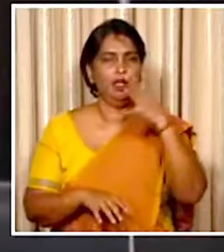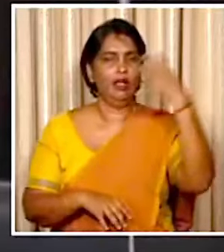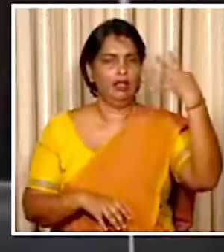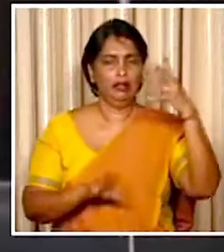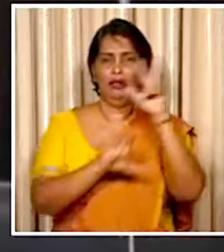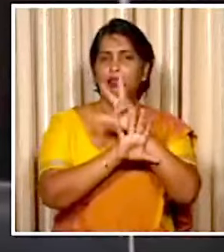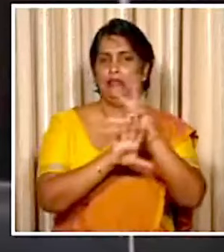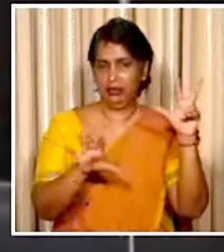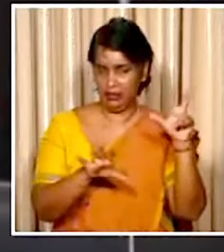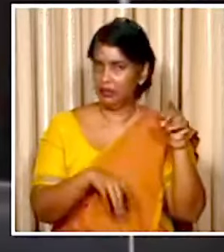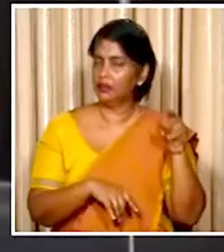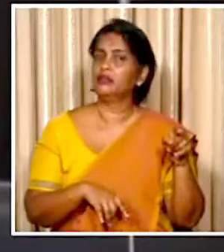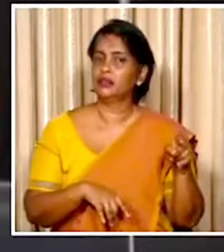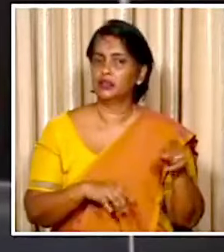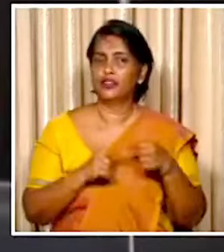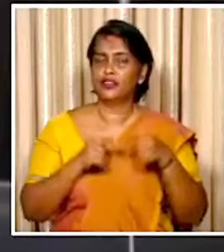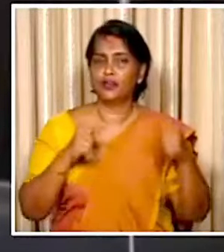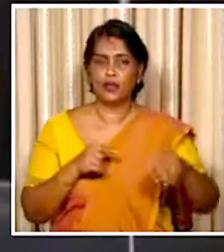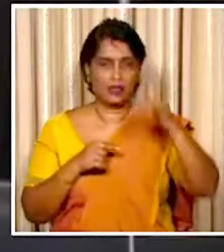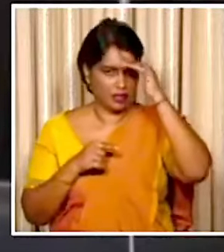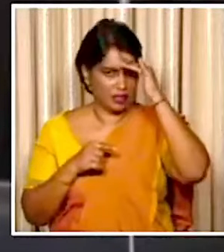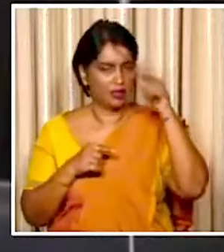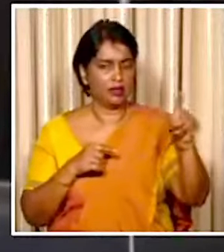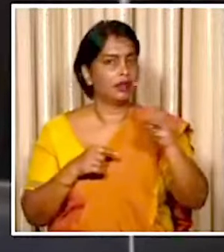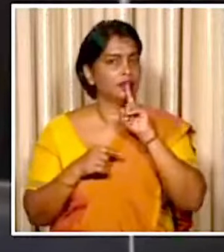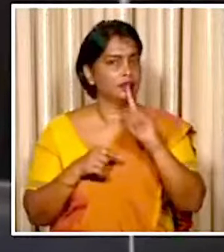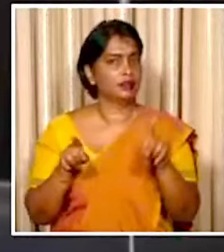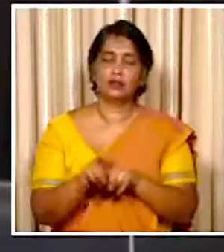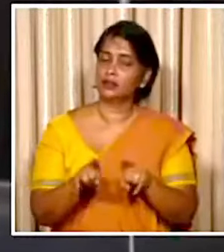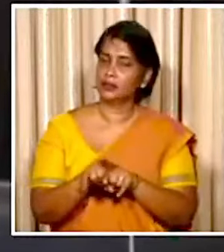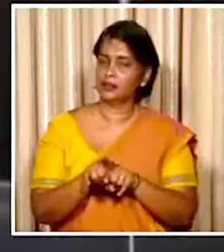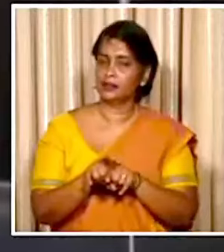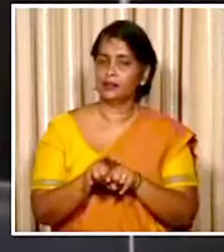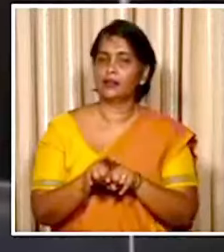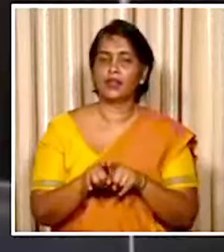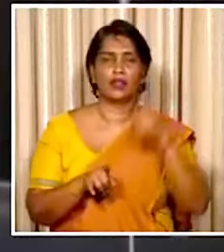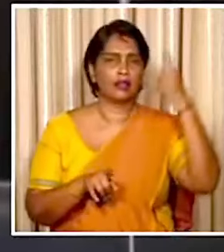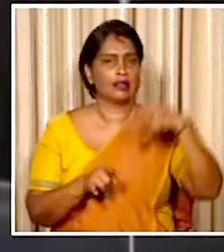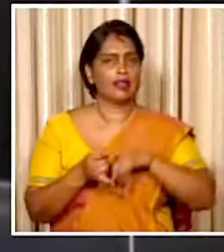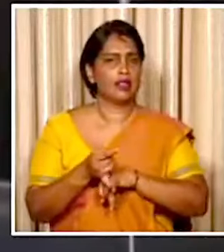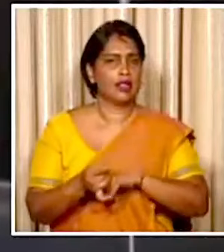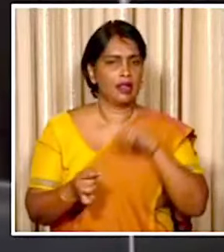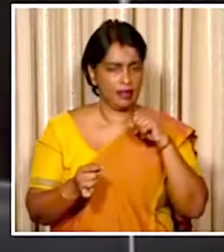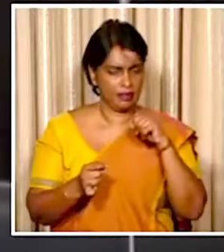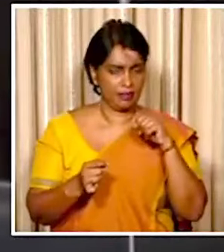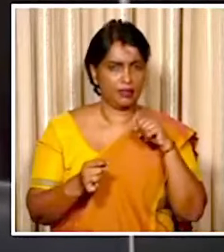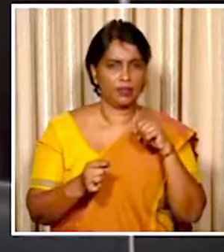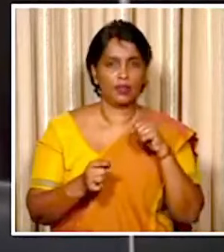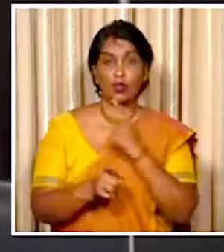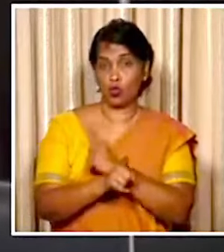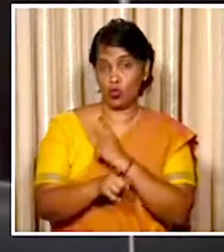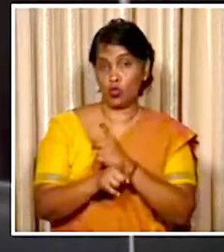2024/04/18 වෙනි දිනෙන් ගරු විපක්ෂ නායකතුමා සඳහන් කළ ආකාරයට ජ්‍යෙෂ්ඨ සහකාර ලේකම් ගුරු